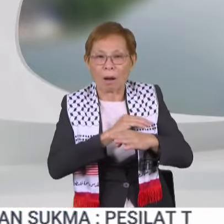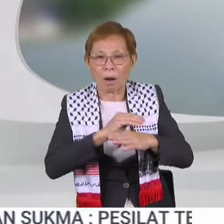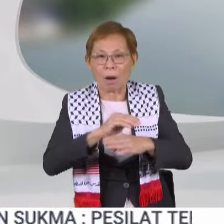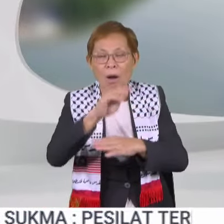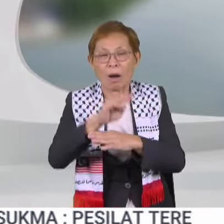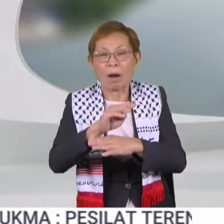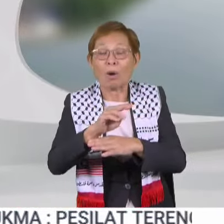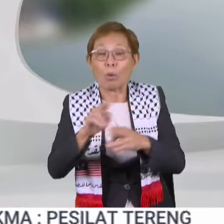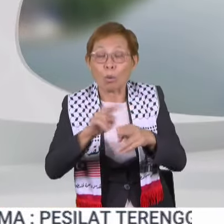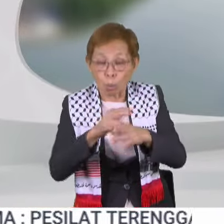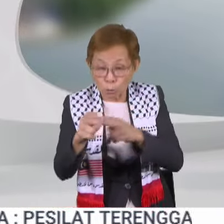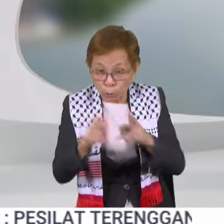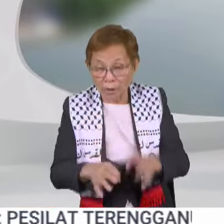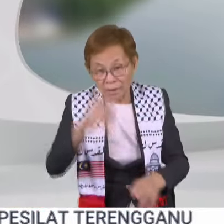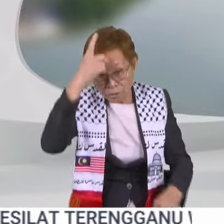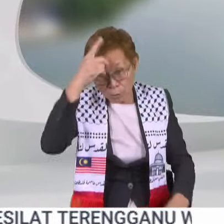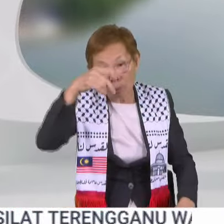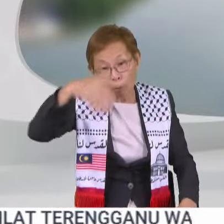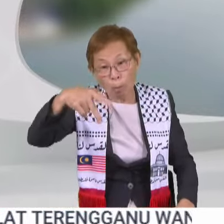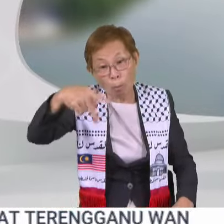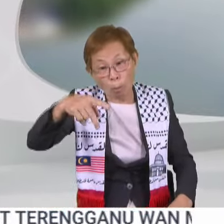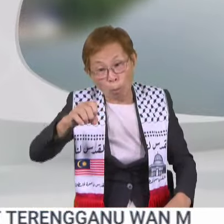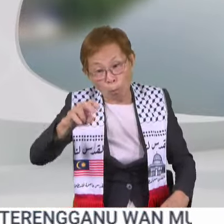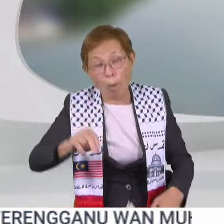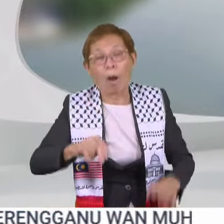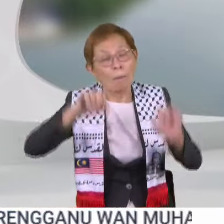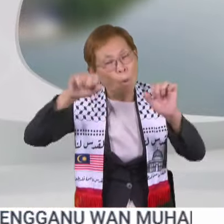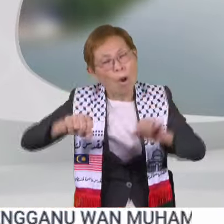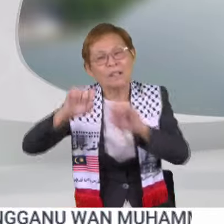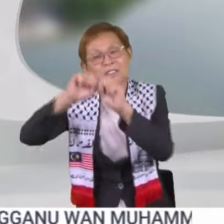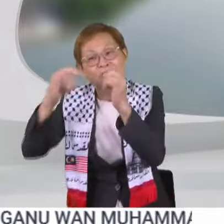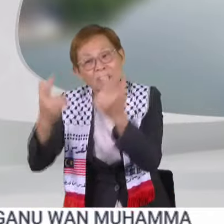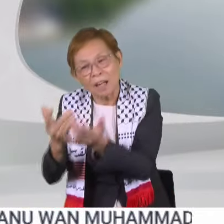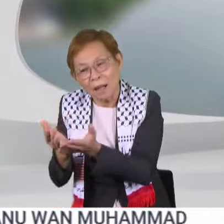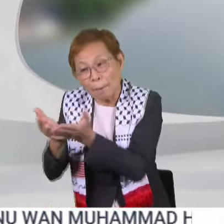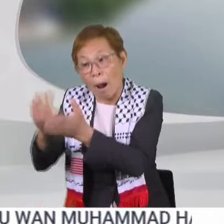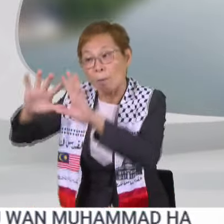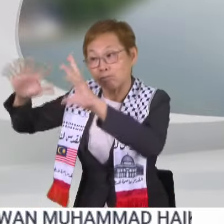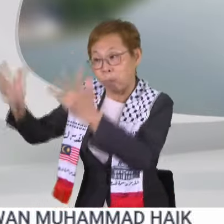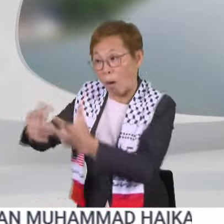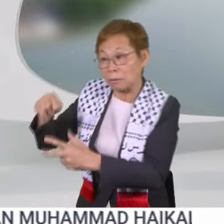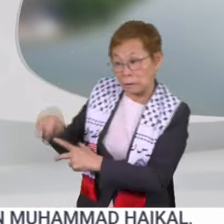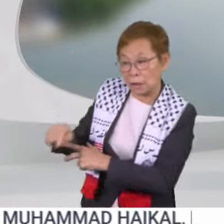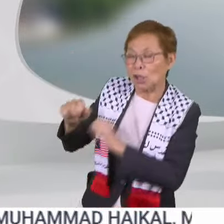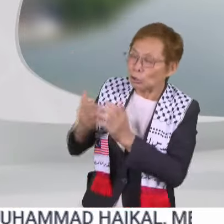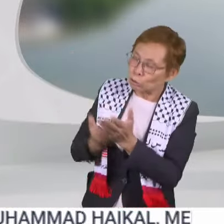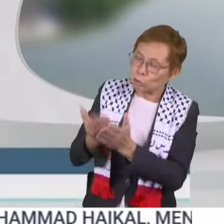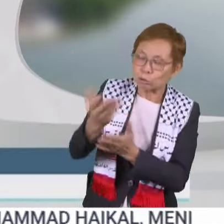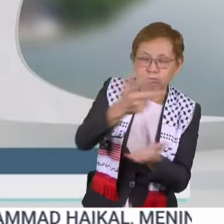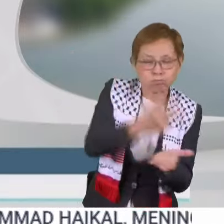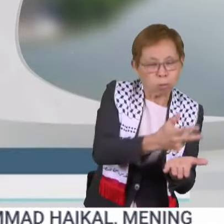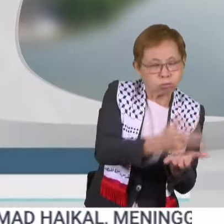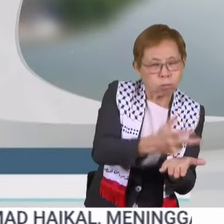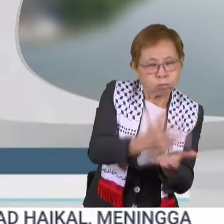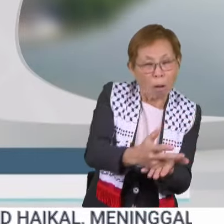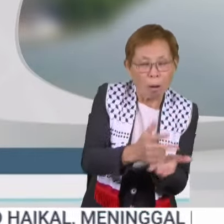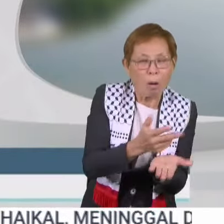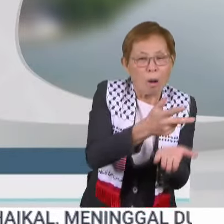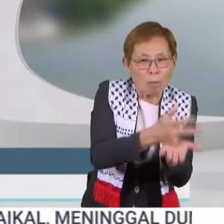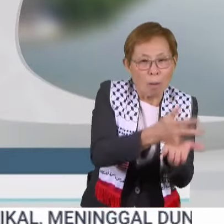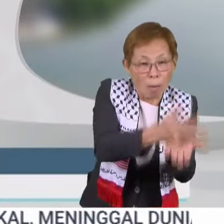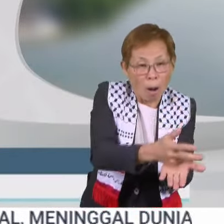datuk Pung jinza berkata ini membolehkan Syarikat perkapalan antarabangsa untuk terus berlabuh di mana-mana Pelabuhan